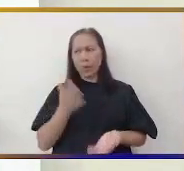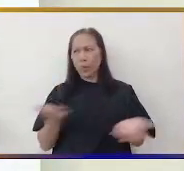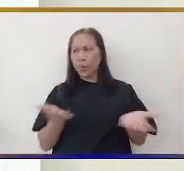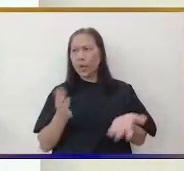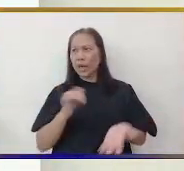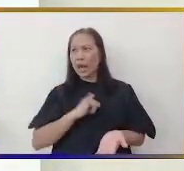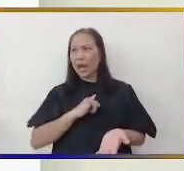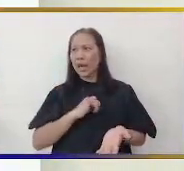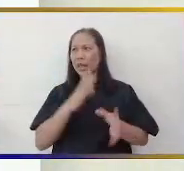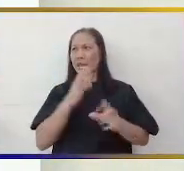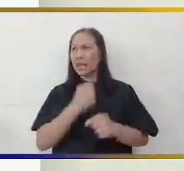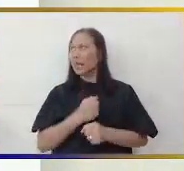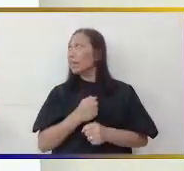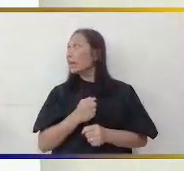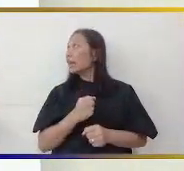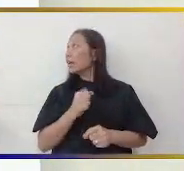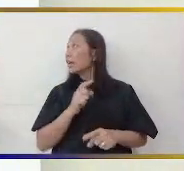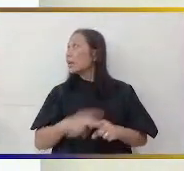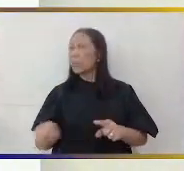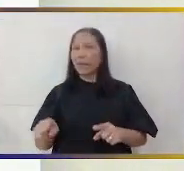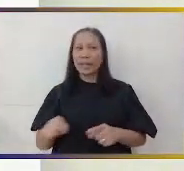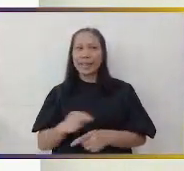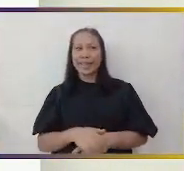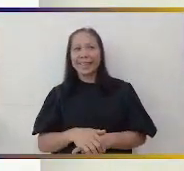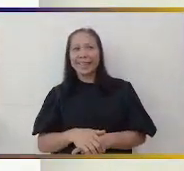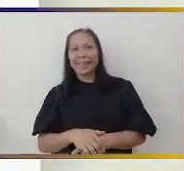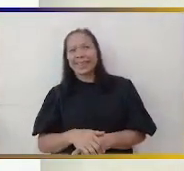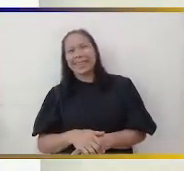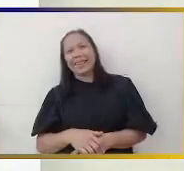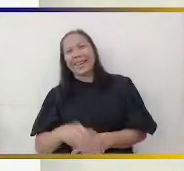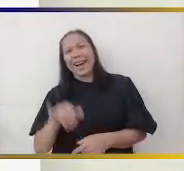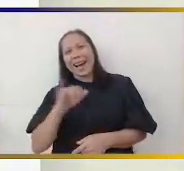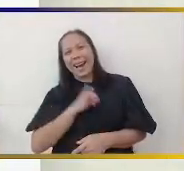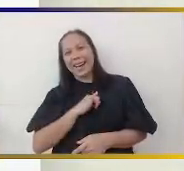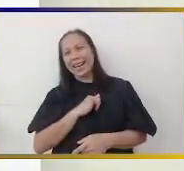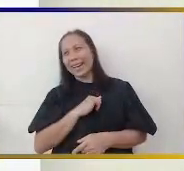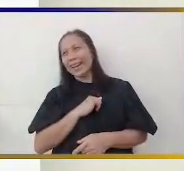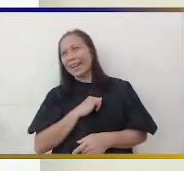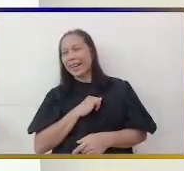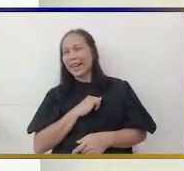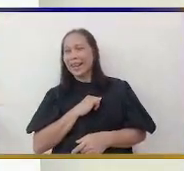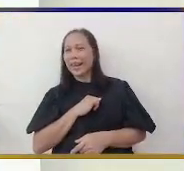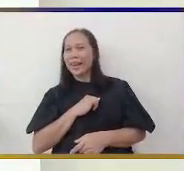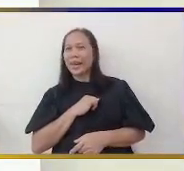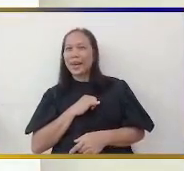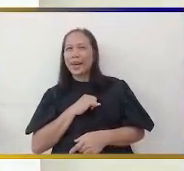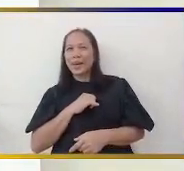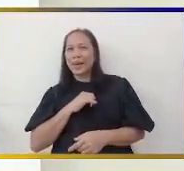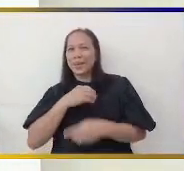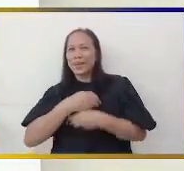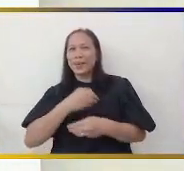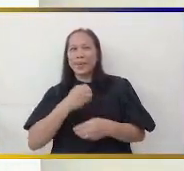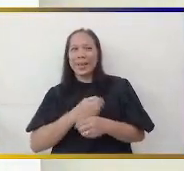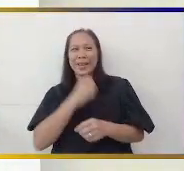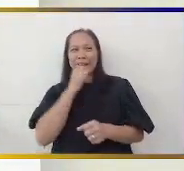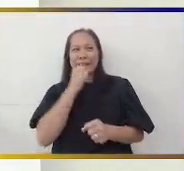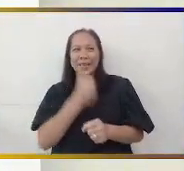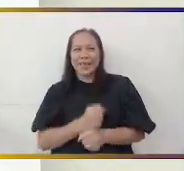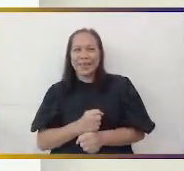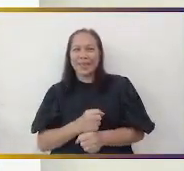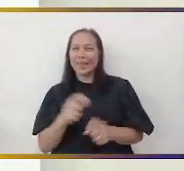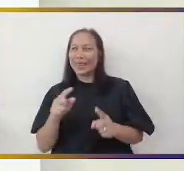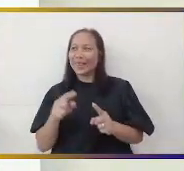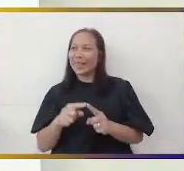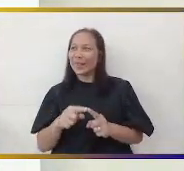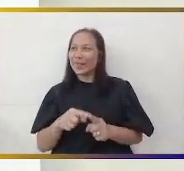sir Joo the gold is yours The Silver is yours the earth is yours Amen Hinayaan mo man Panginoon Dumaan ako sa ganito ngayon dahil baka